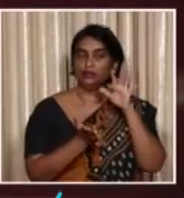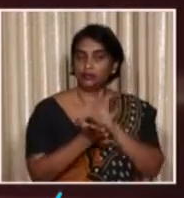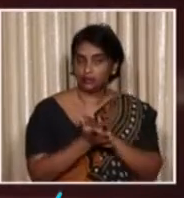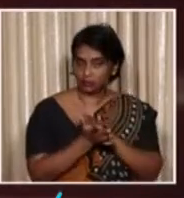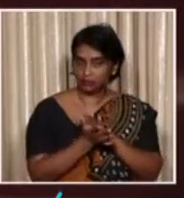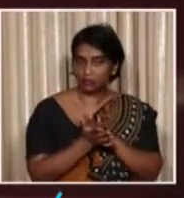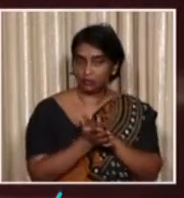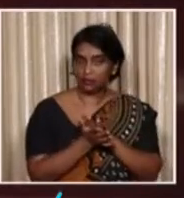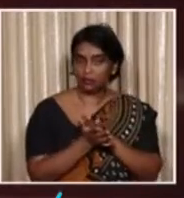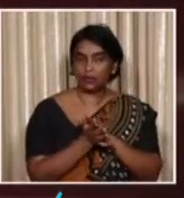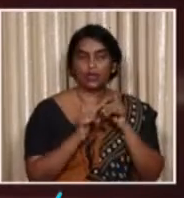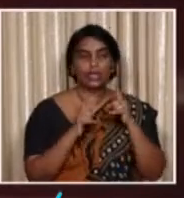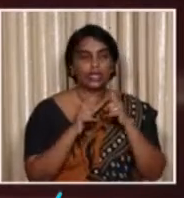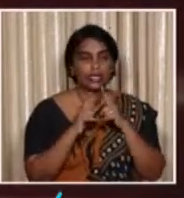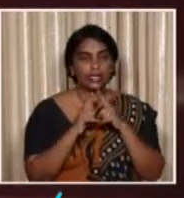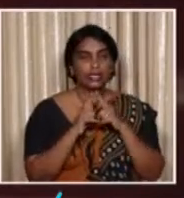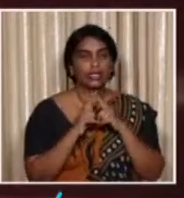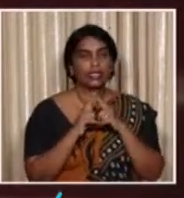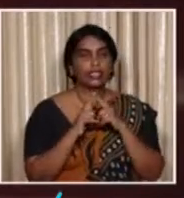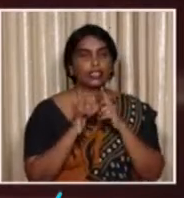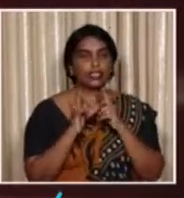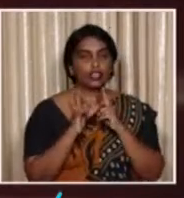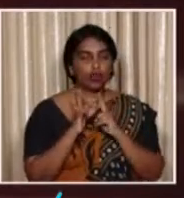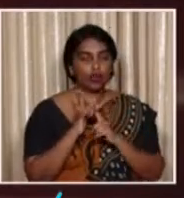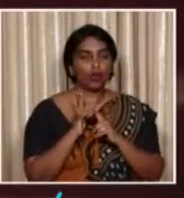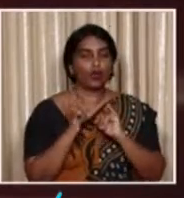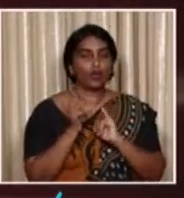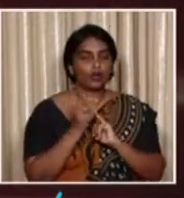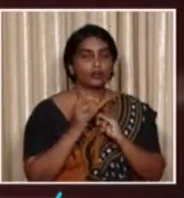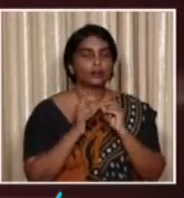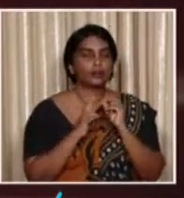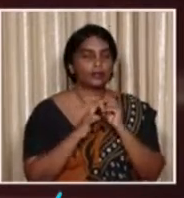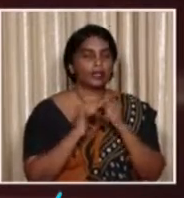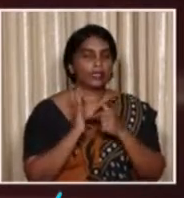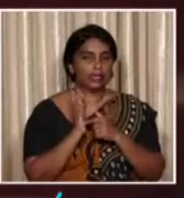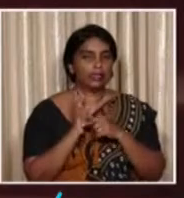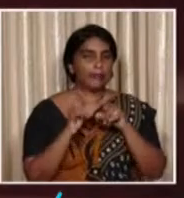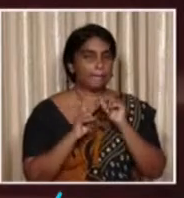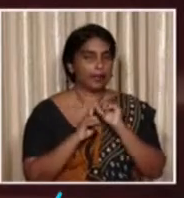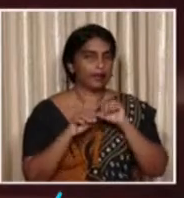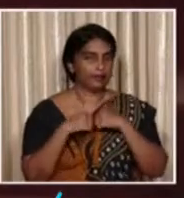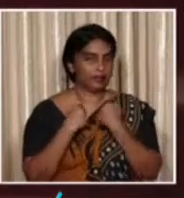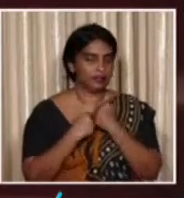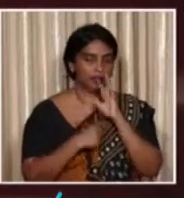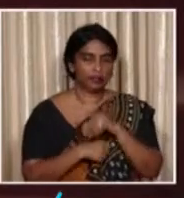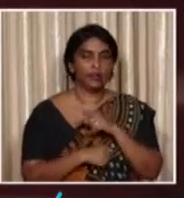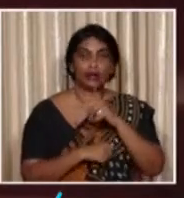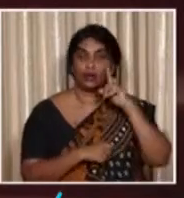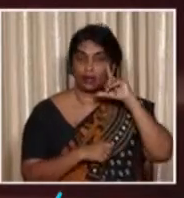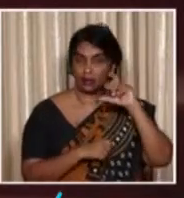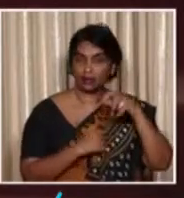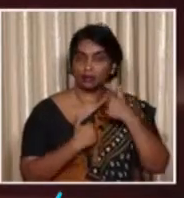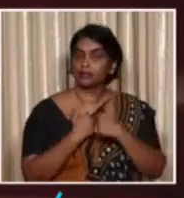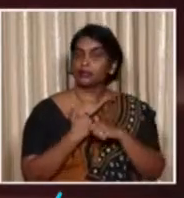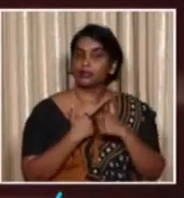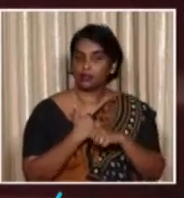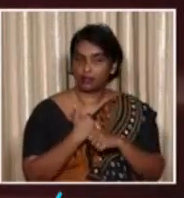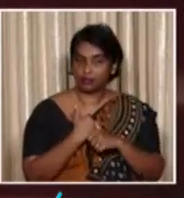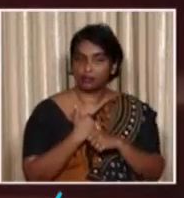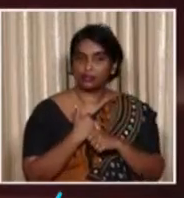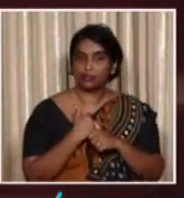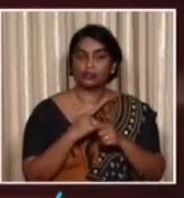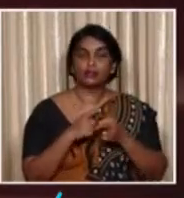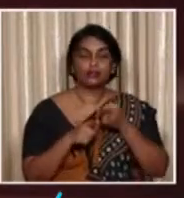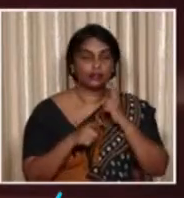ලද EOS Ro PT Private Limited සමාගමට අයත් චීනයේ නිෂ්පාදිත